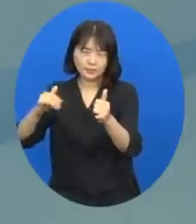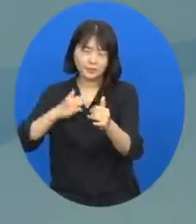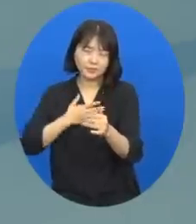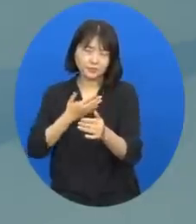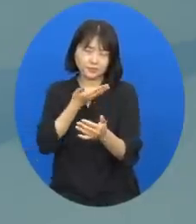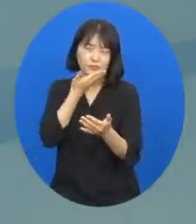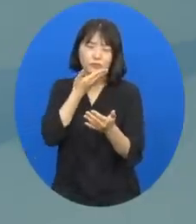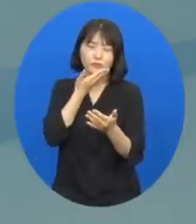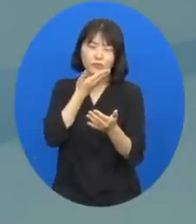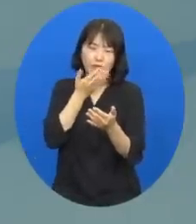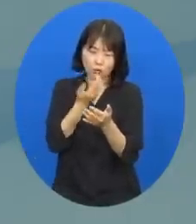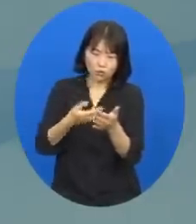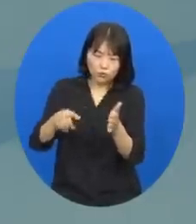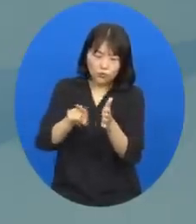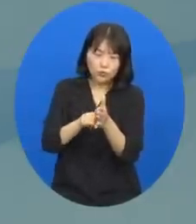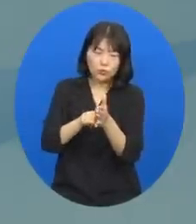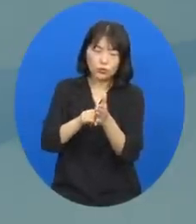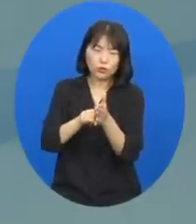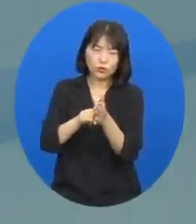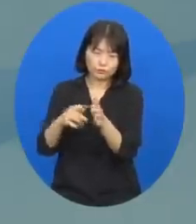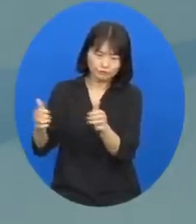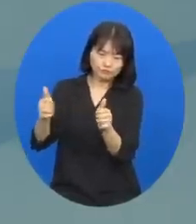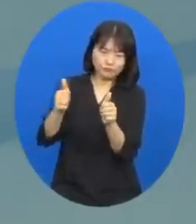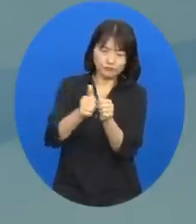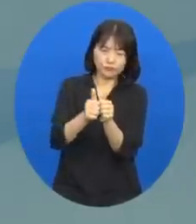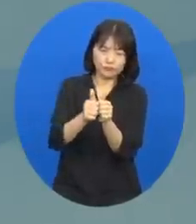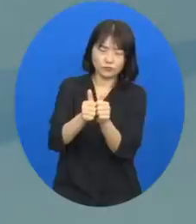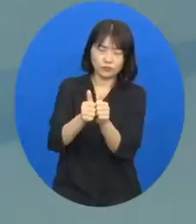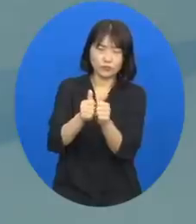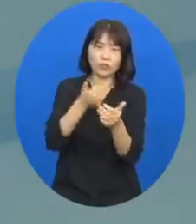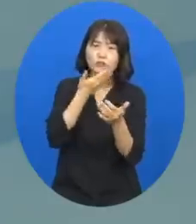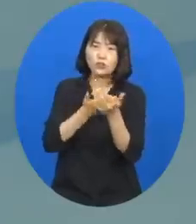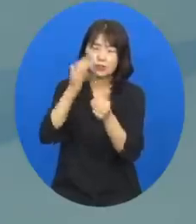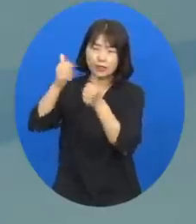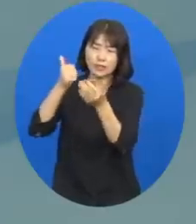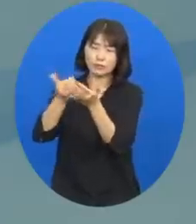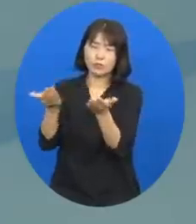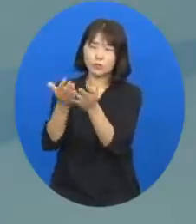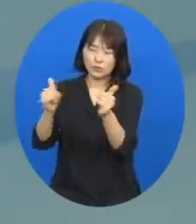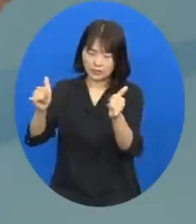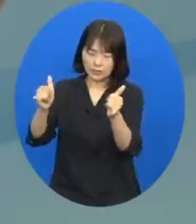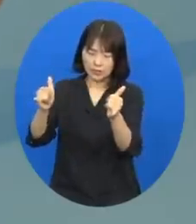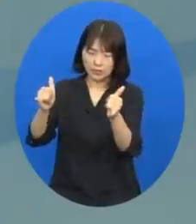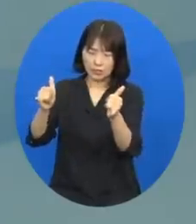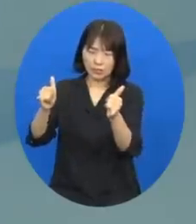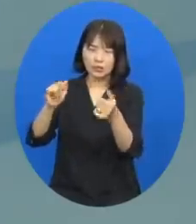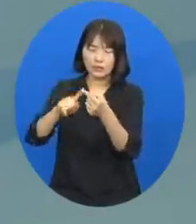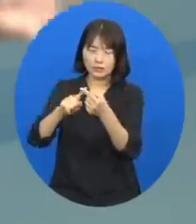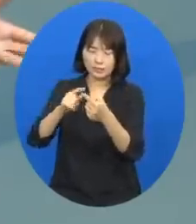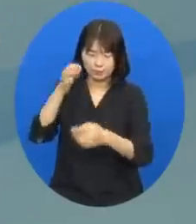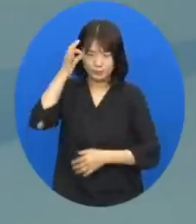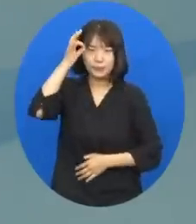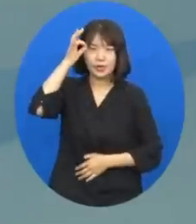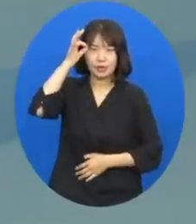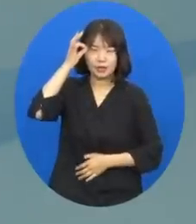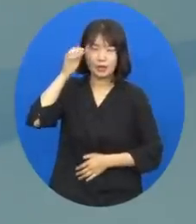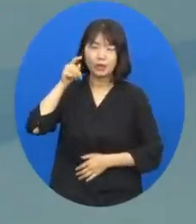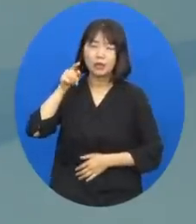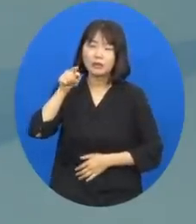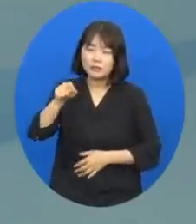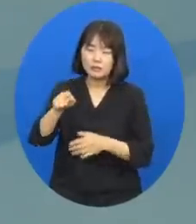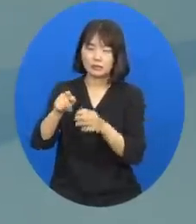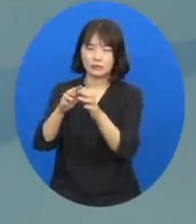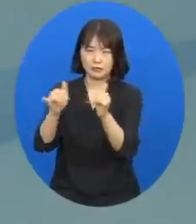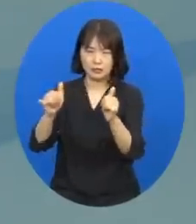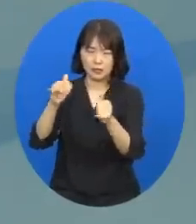귀한 주위에 동역자 임을 몰랐습니다 쥐어 그 삶을 축복합니다 하는 그 사람도 추위에 사랑하는 자녀 이며 또한